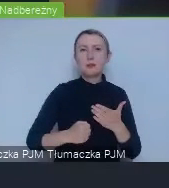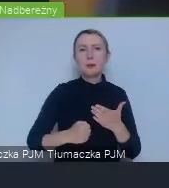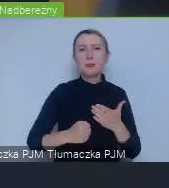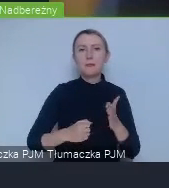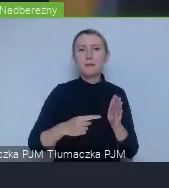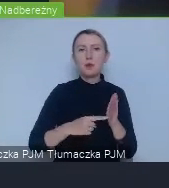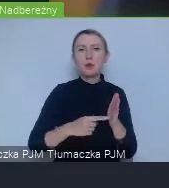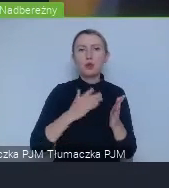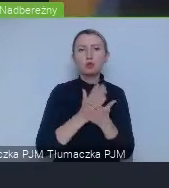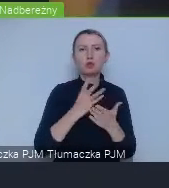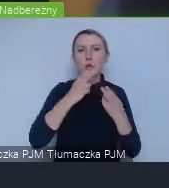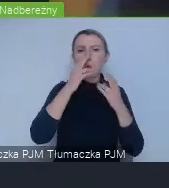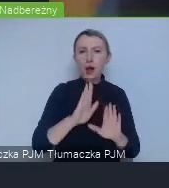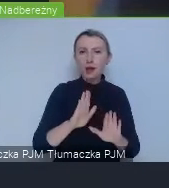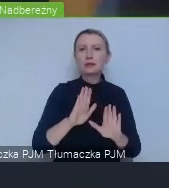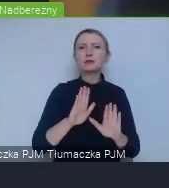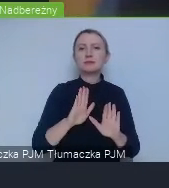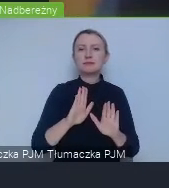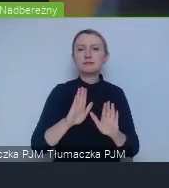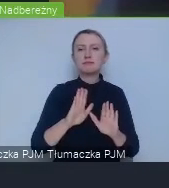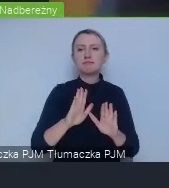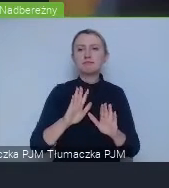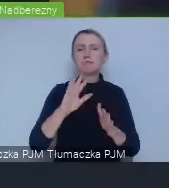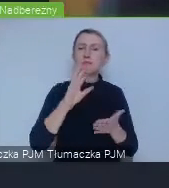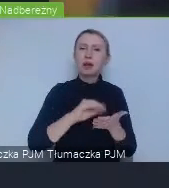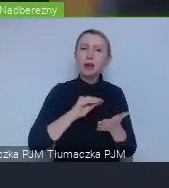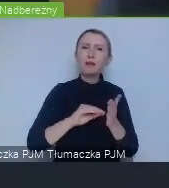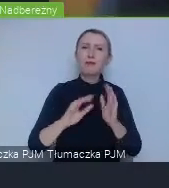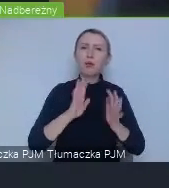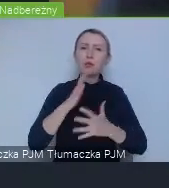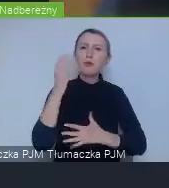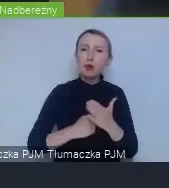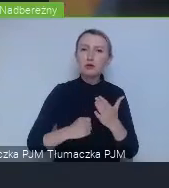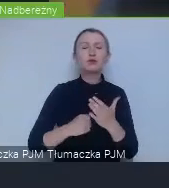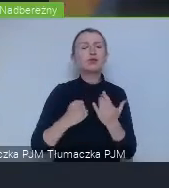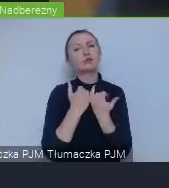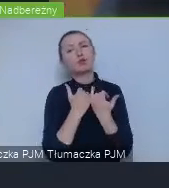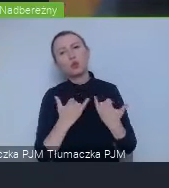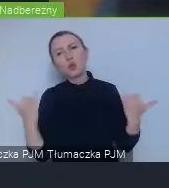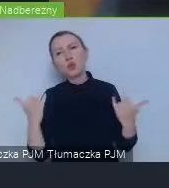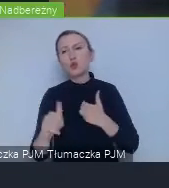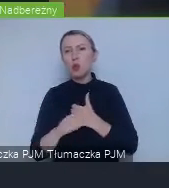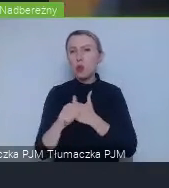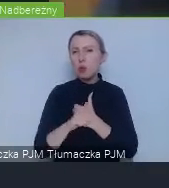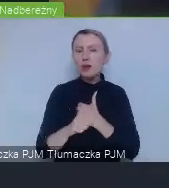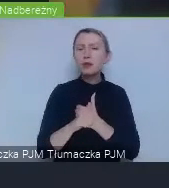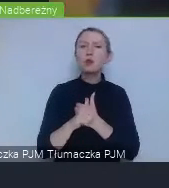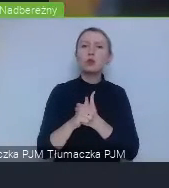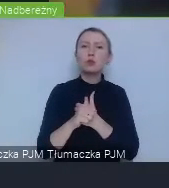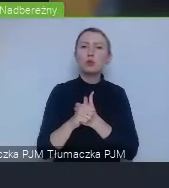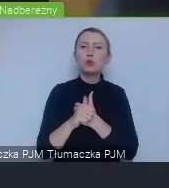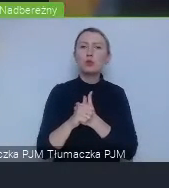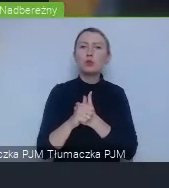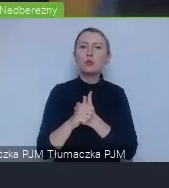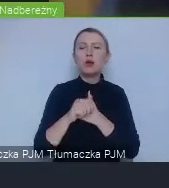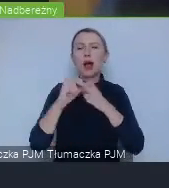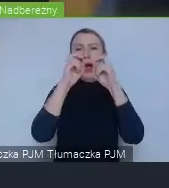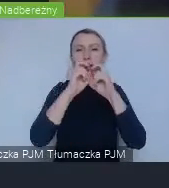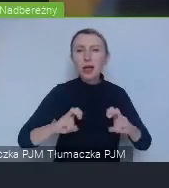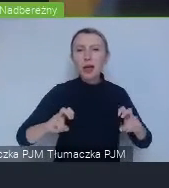już wskazanych takich praktycznych form wykorzystania do różnego rodzaju dokumentów,